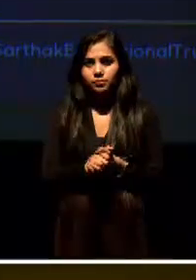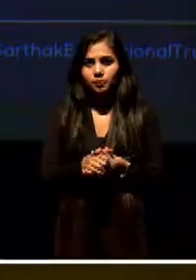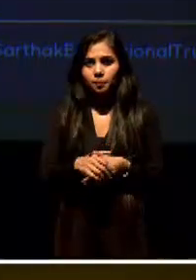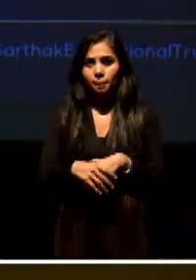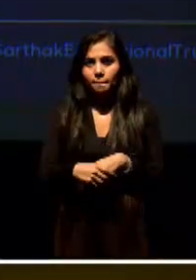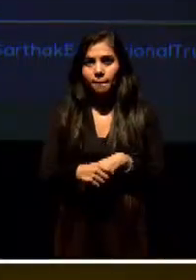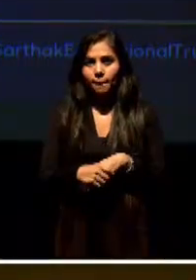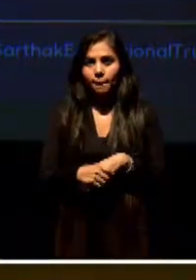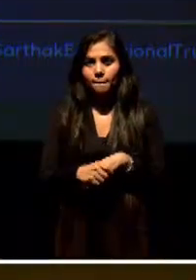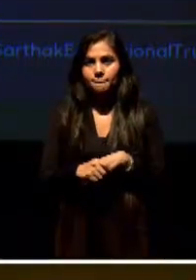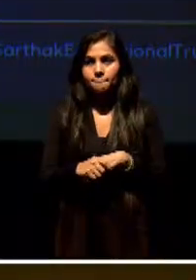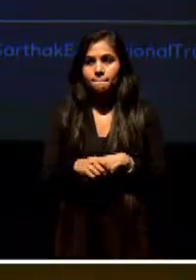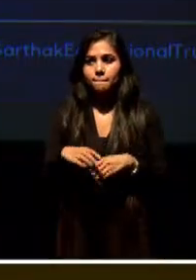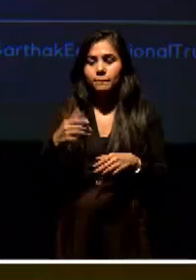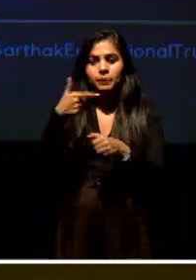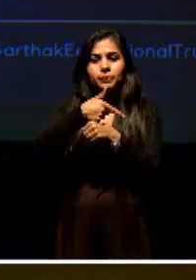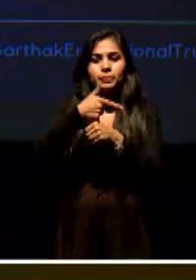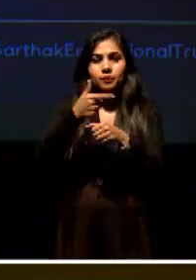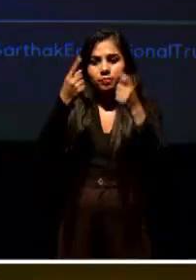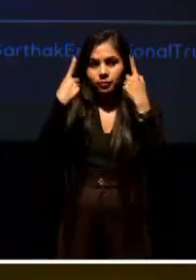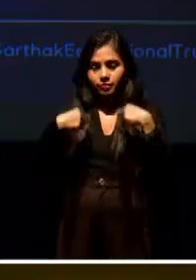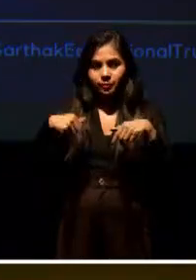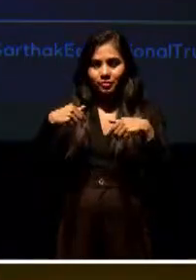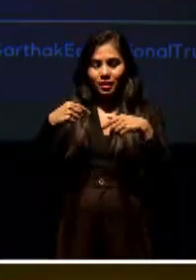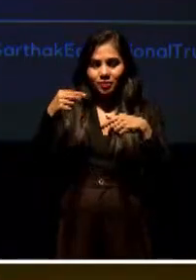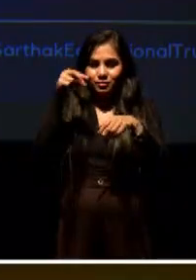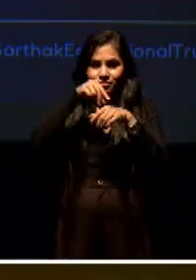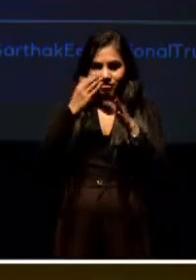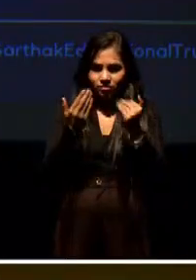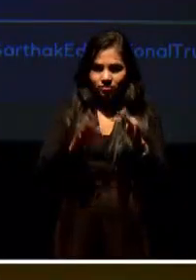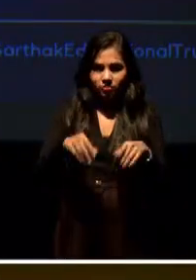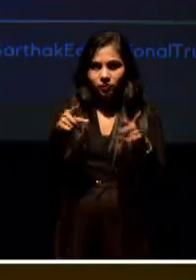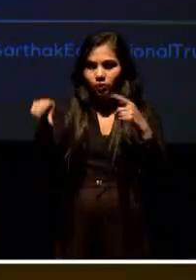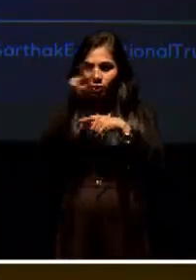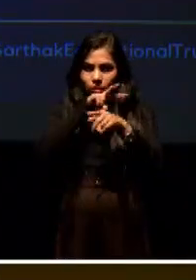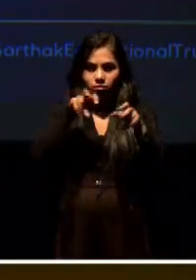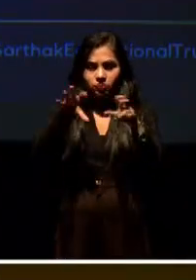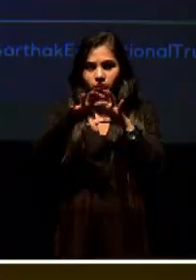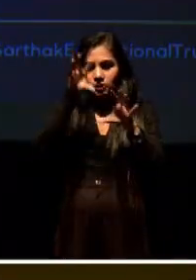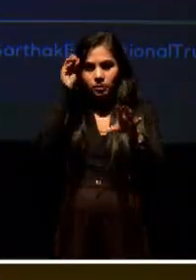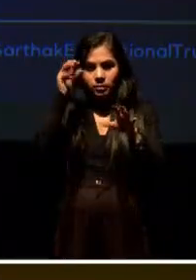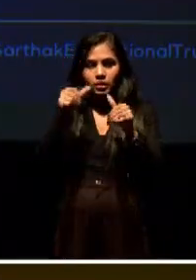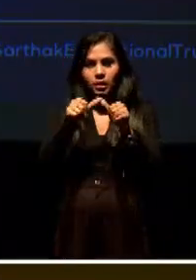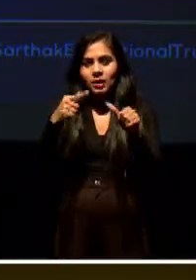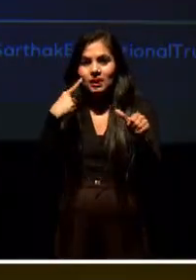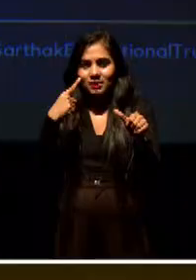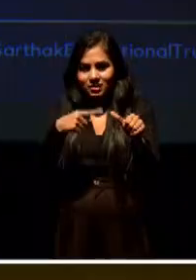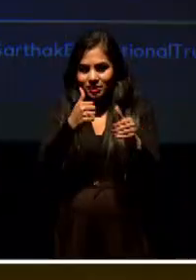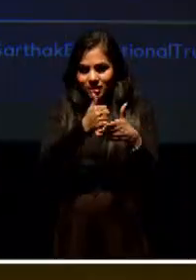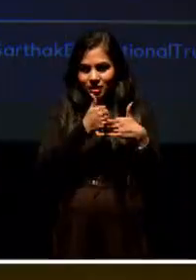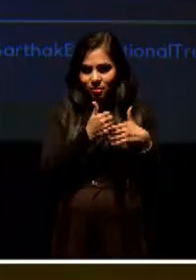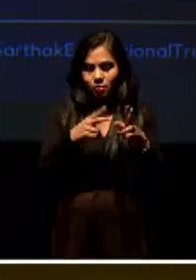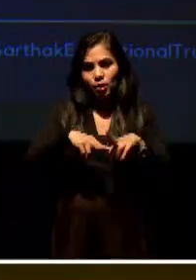तो एक कैमरा हम अपनी बॉडी पे रख सकते और वो सामने सब कुछ एनालाइज करके आर्टिफिशियल टेक्नोलॉजी के ज़रिए